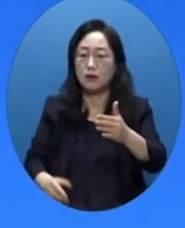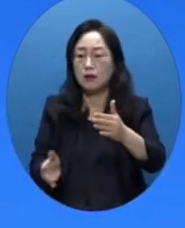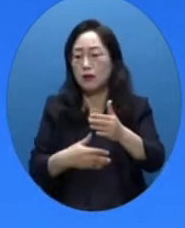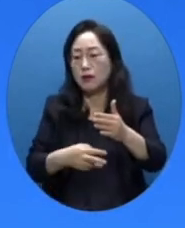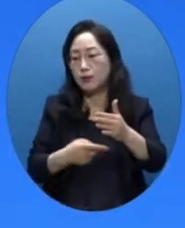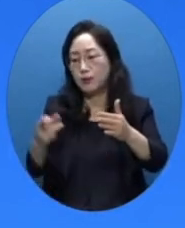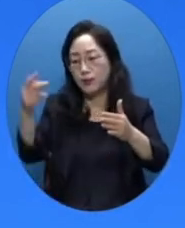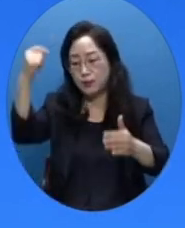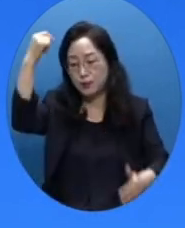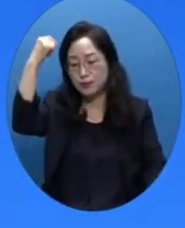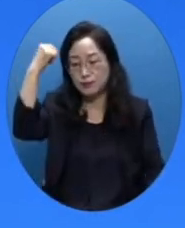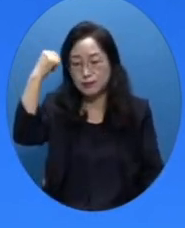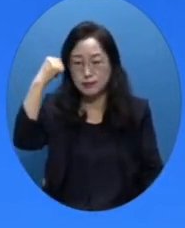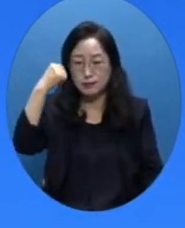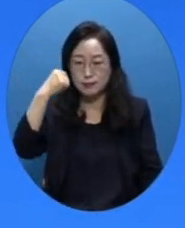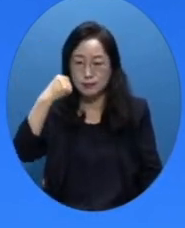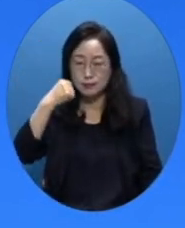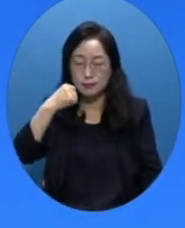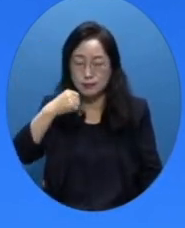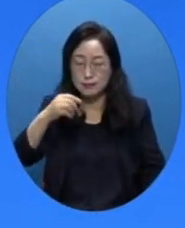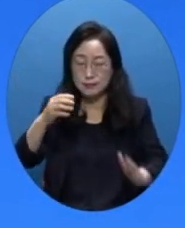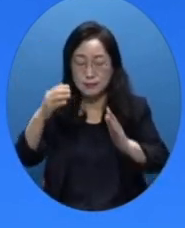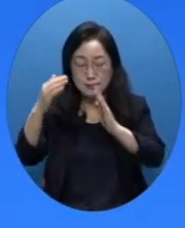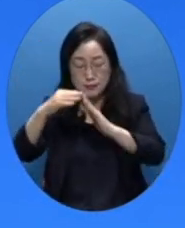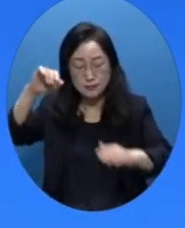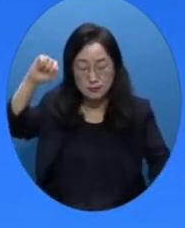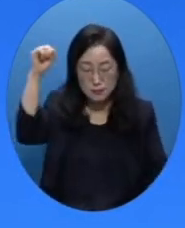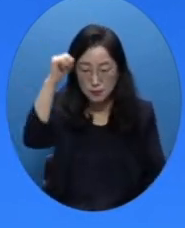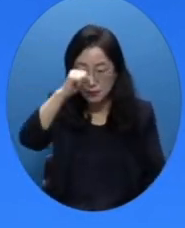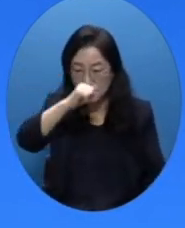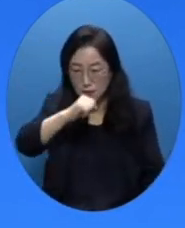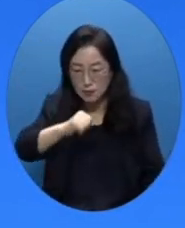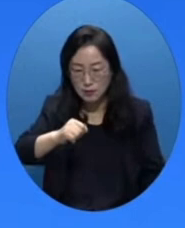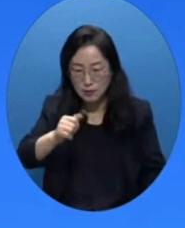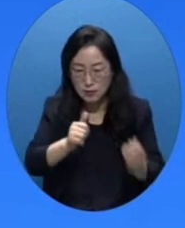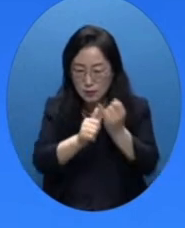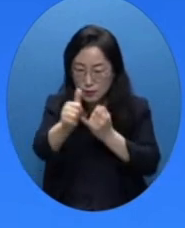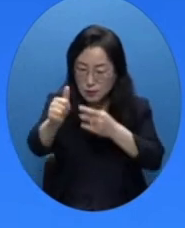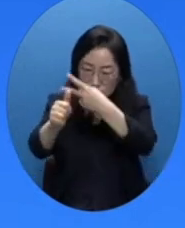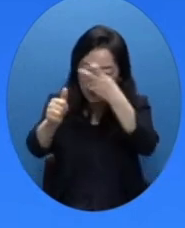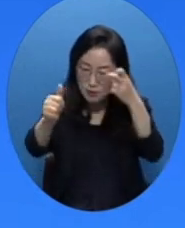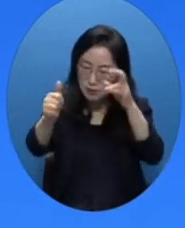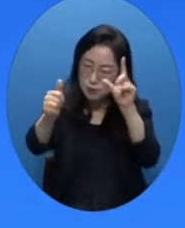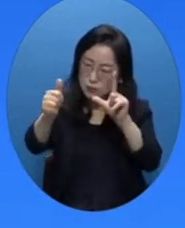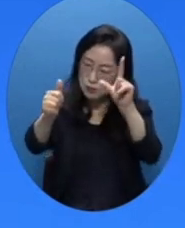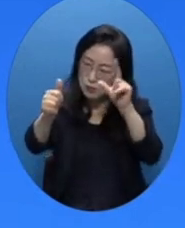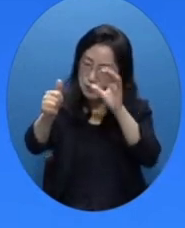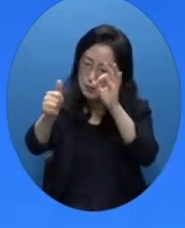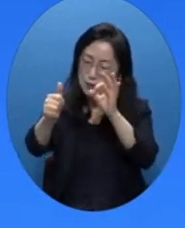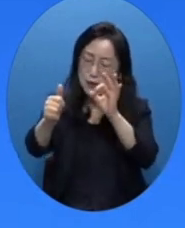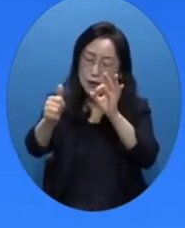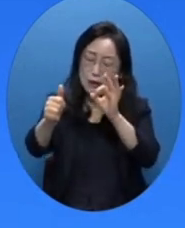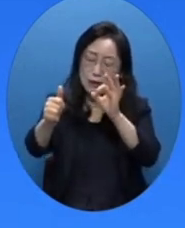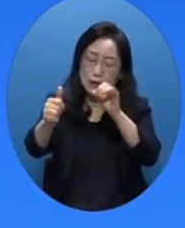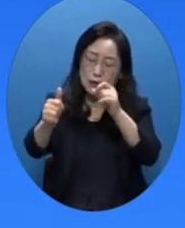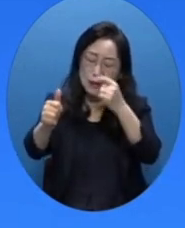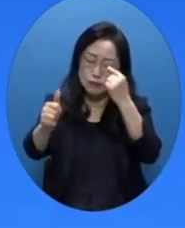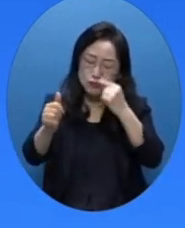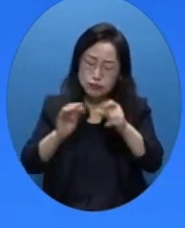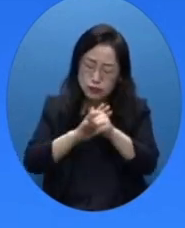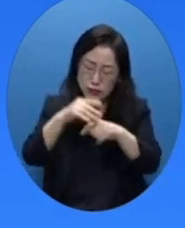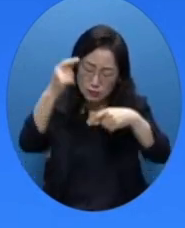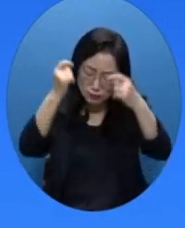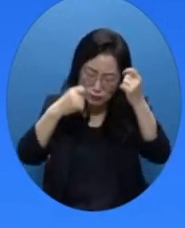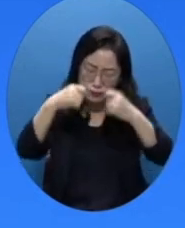깊어가고 그래서 새벽에 오면 남편이 잠들었는데 그 모습을 보면 너무나 또 앉아서 울고